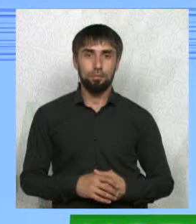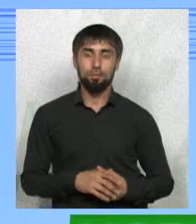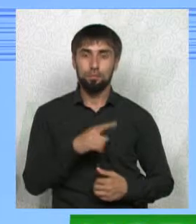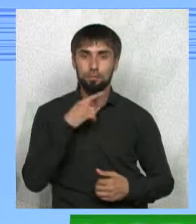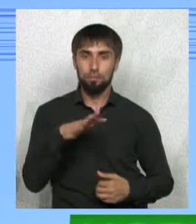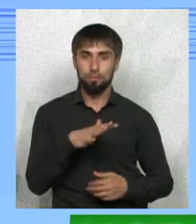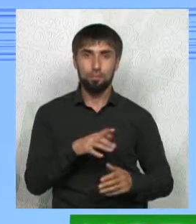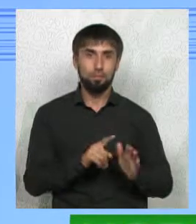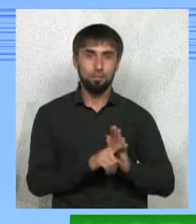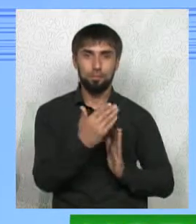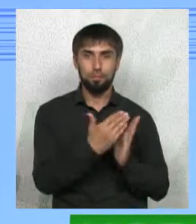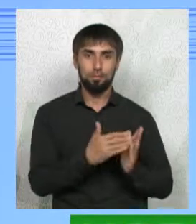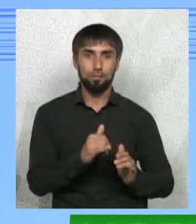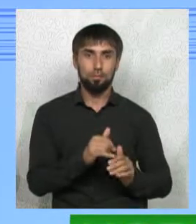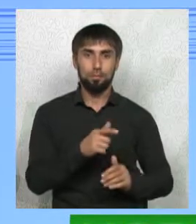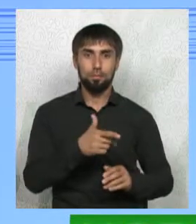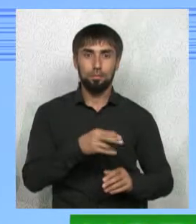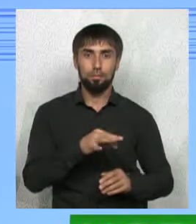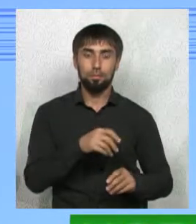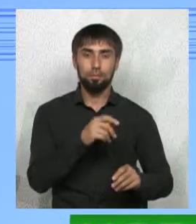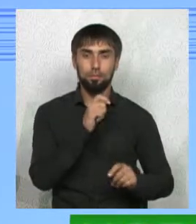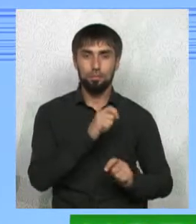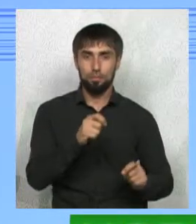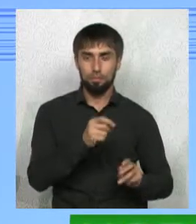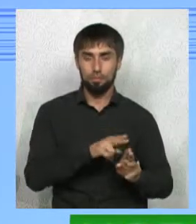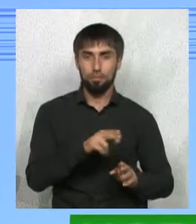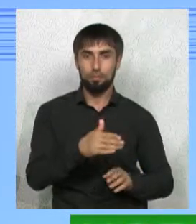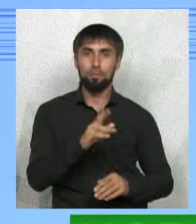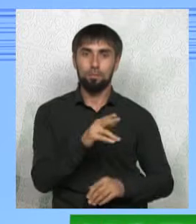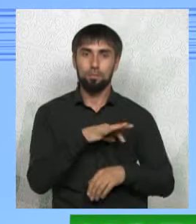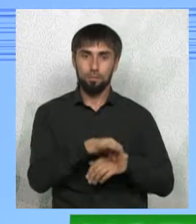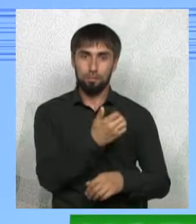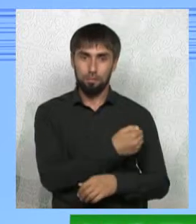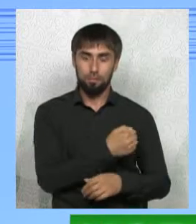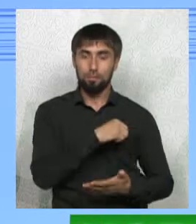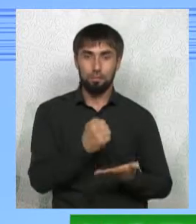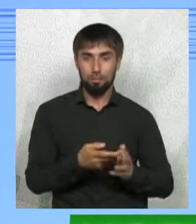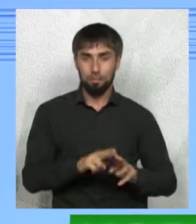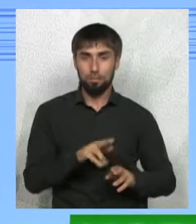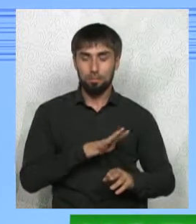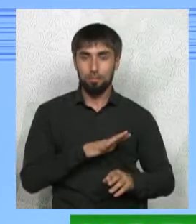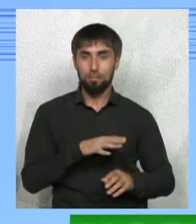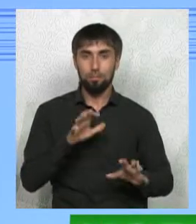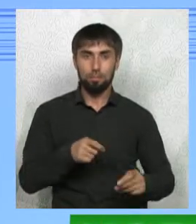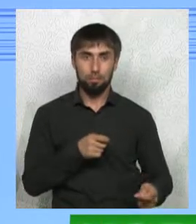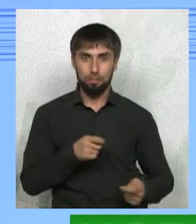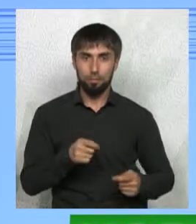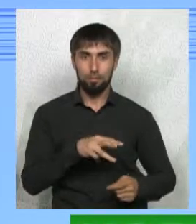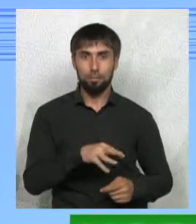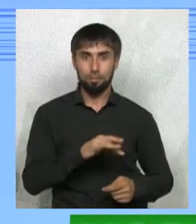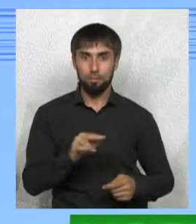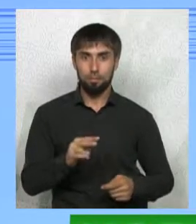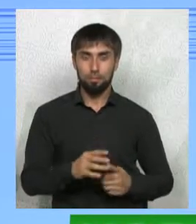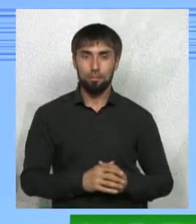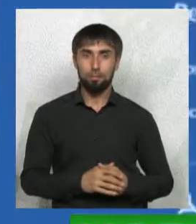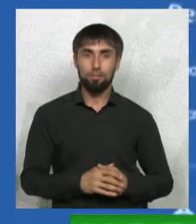В России запустят программу поощрения граждан, прошедших вакцинацию против COVID-19. Постановление об этом подписал председатель правительства Михаил